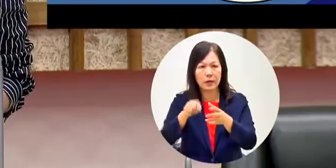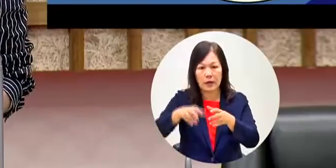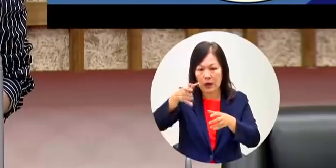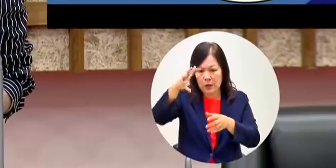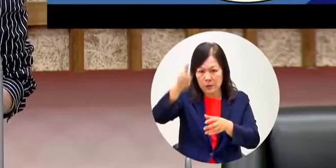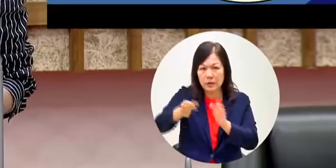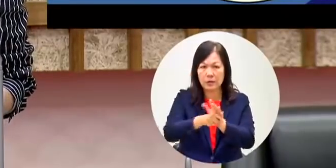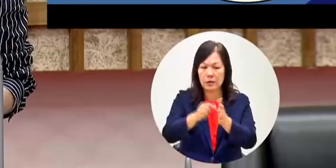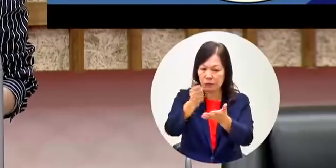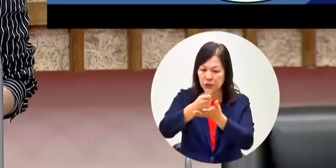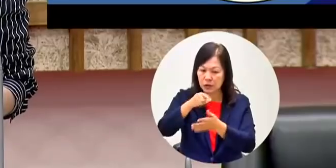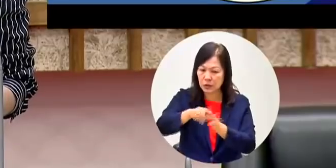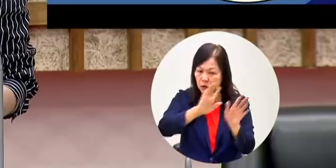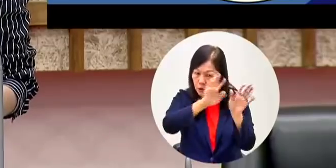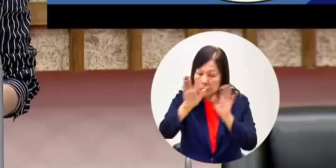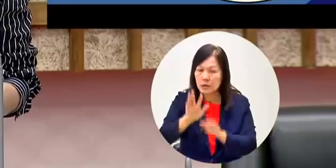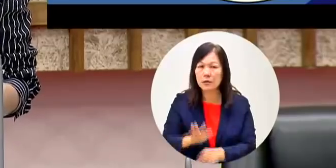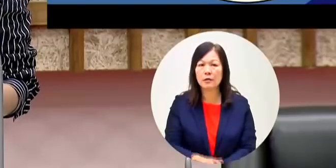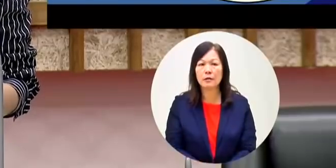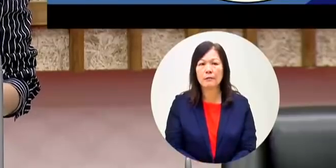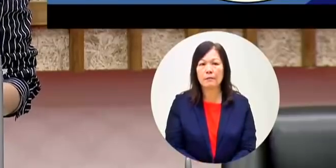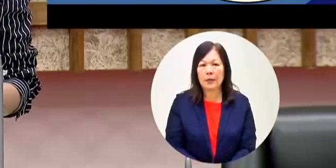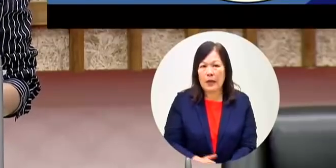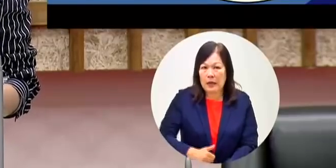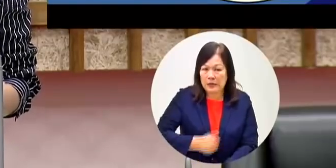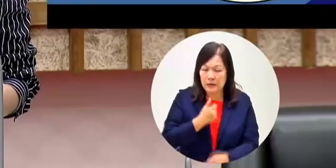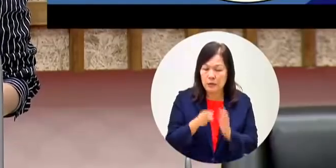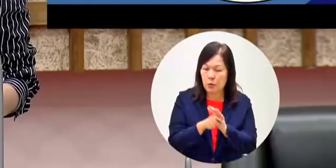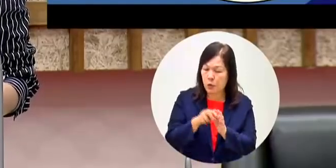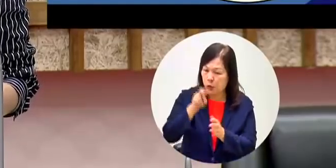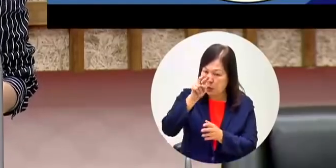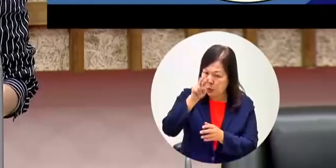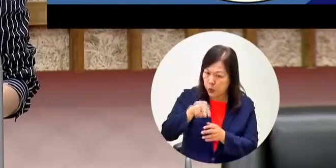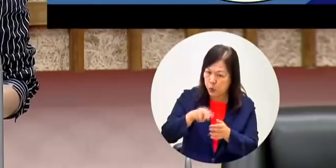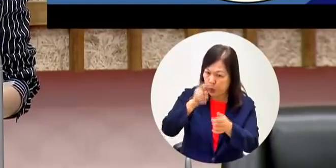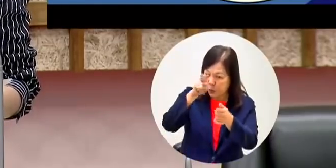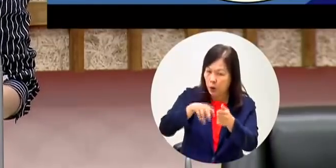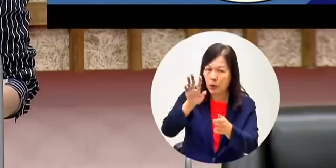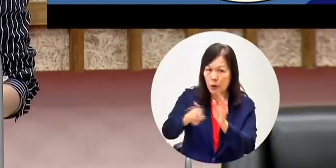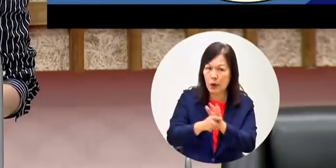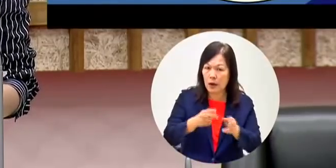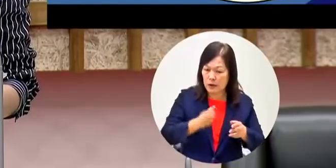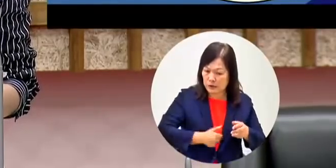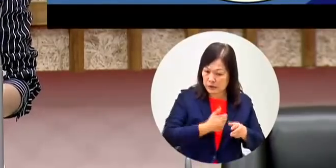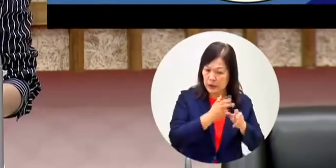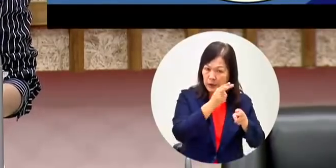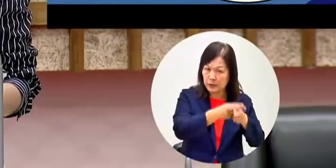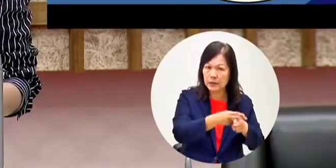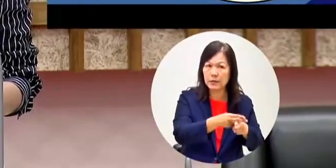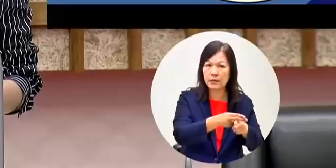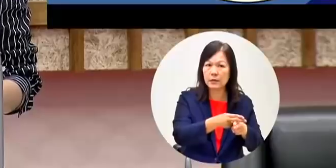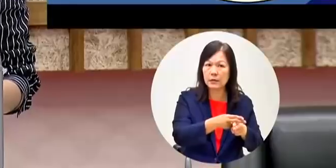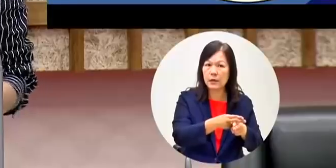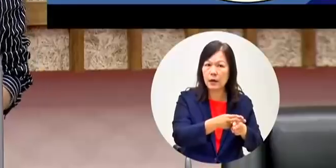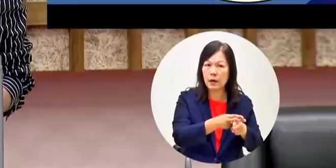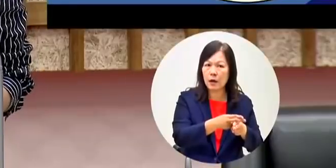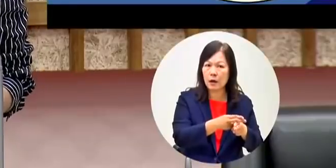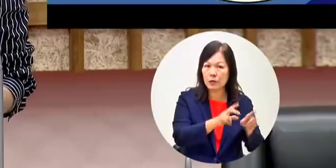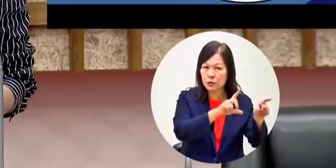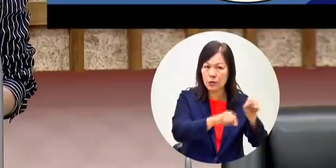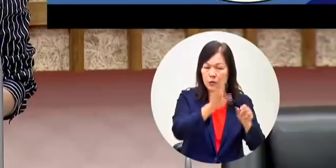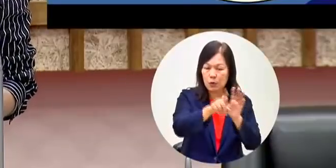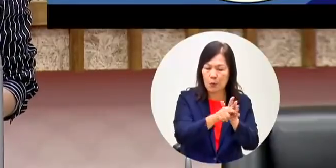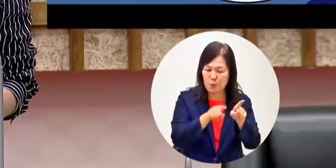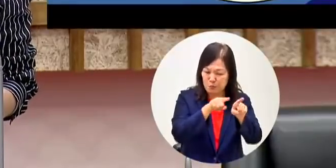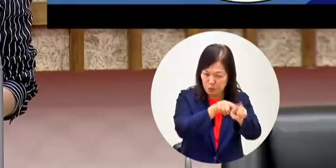也确实我从这边来观察，诚信遵从这个准则您都一直在遵行哈。那么尤其